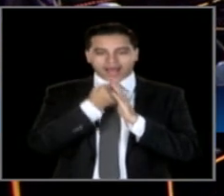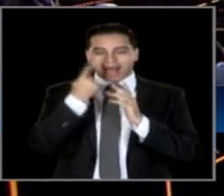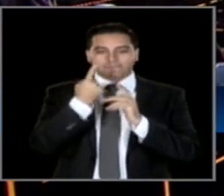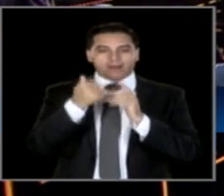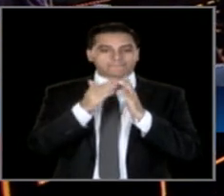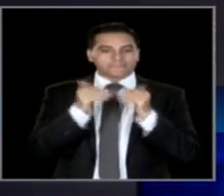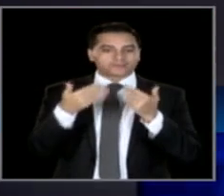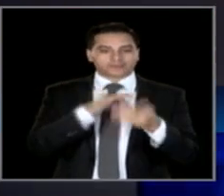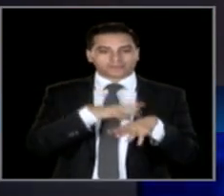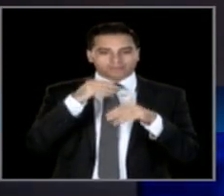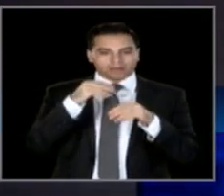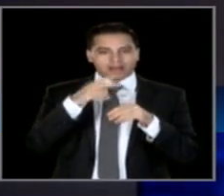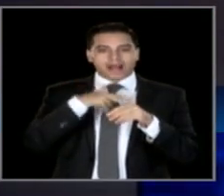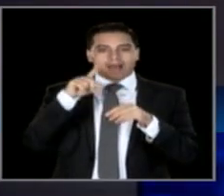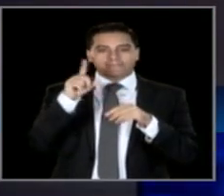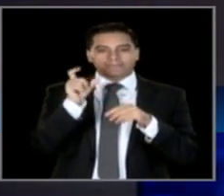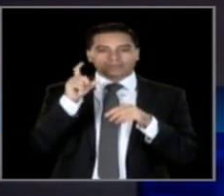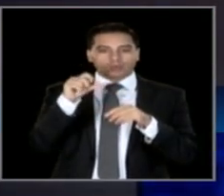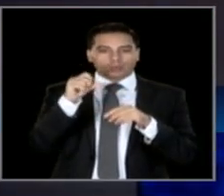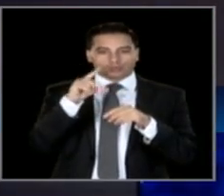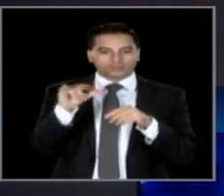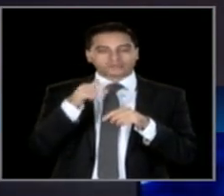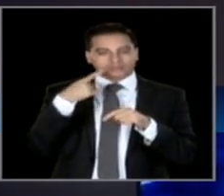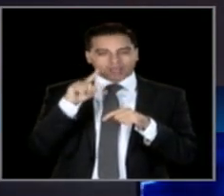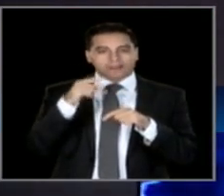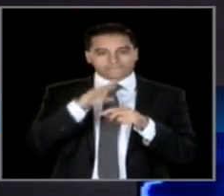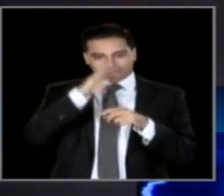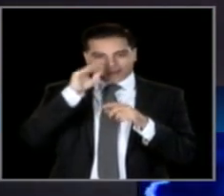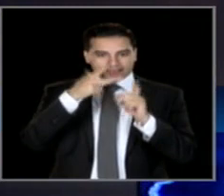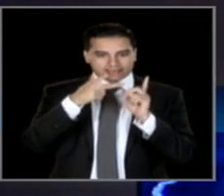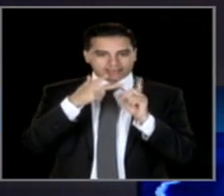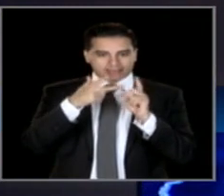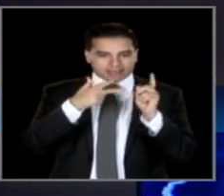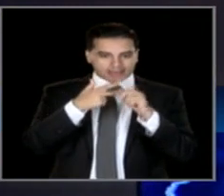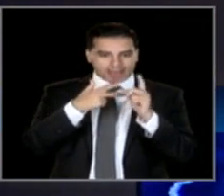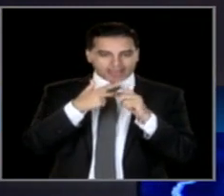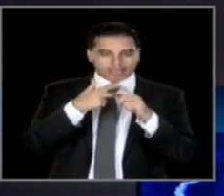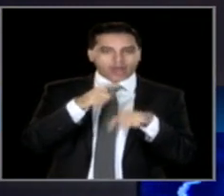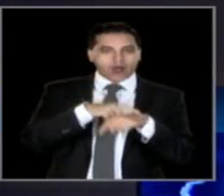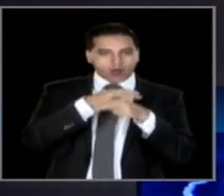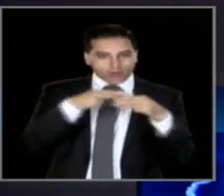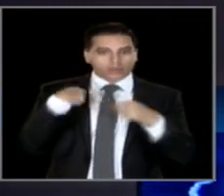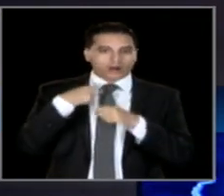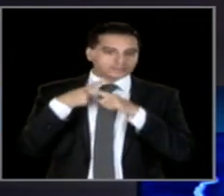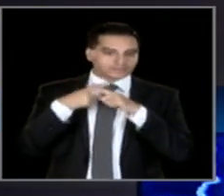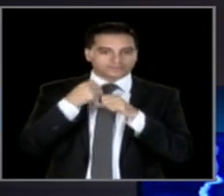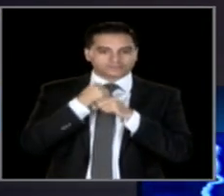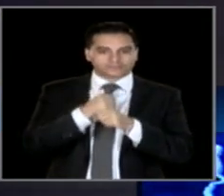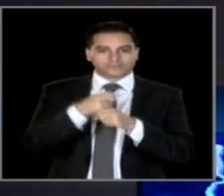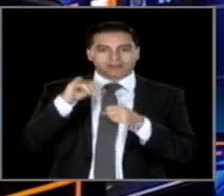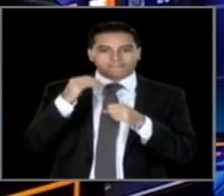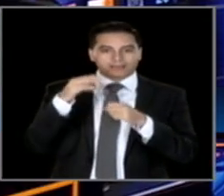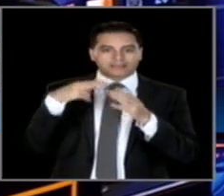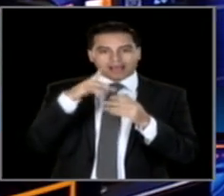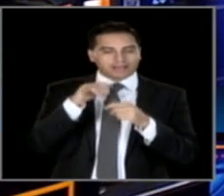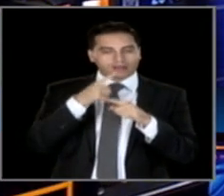ديوان الارض والعيال. صح. من هو الملك صاحب ثاني اطول فتره حكم في تاريخ مصر القديمه؟ محمد علي.